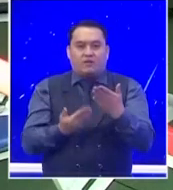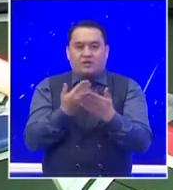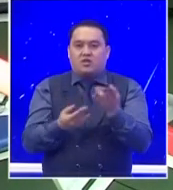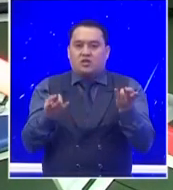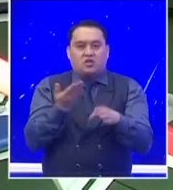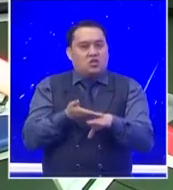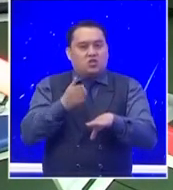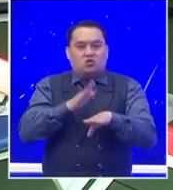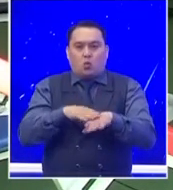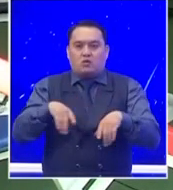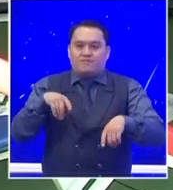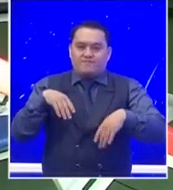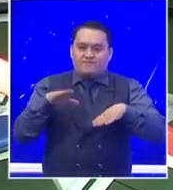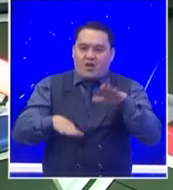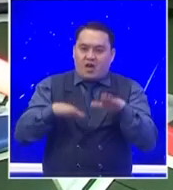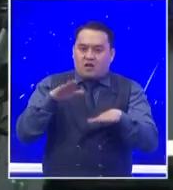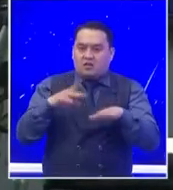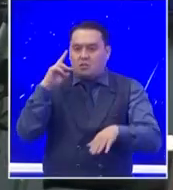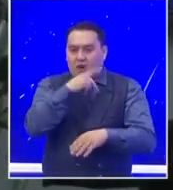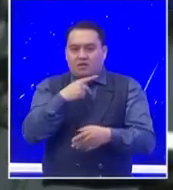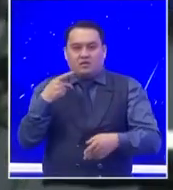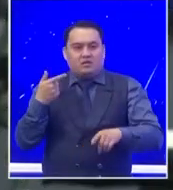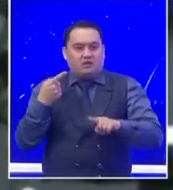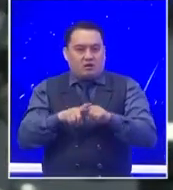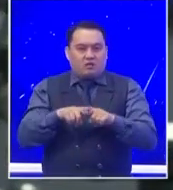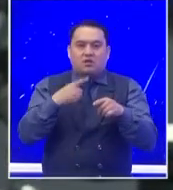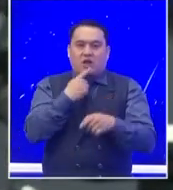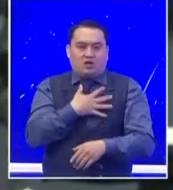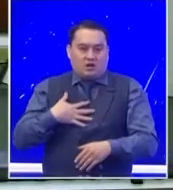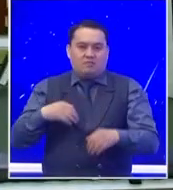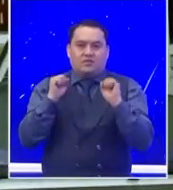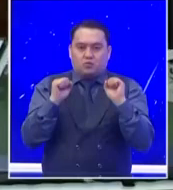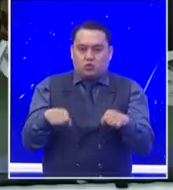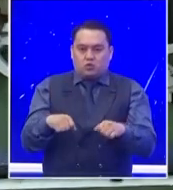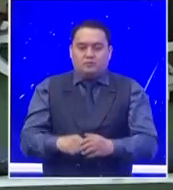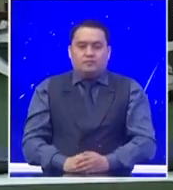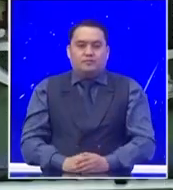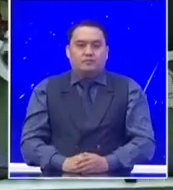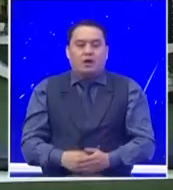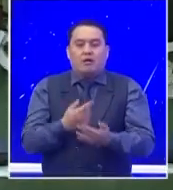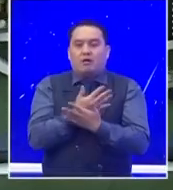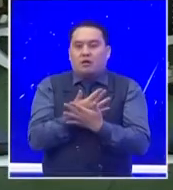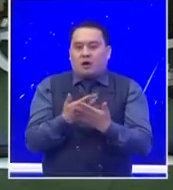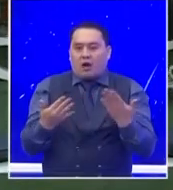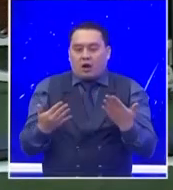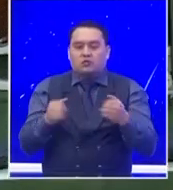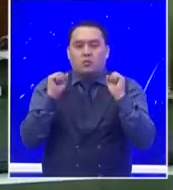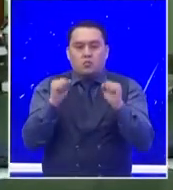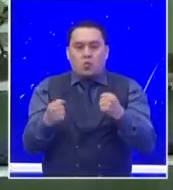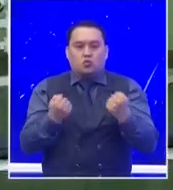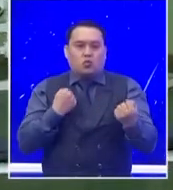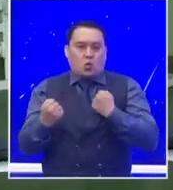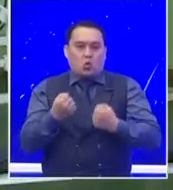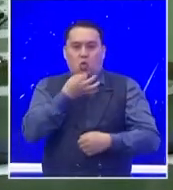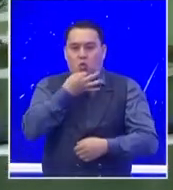Нагрузка тяжелым весом и неправильная техника могут привести к травмам. Такое обилие различного тренажеров. Можно накачать